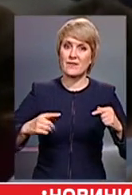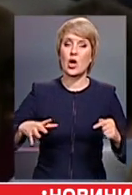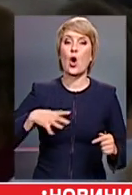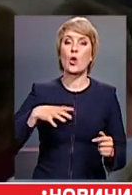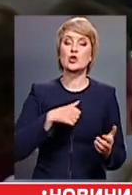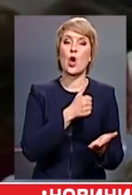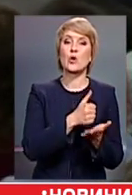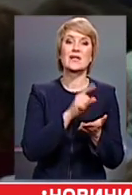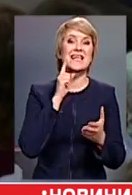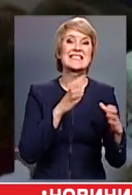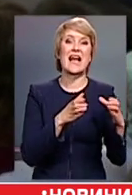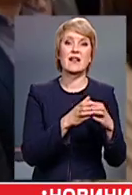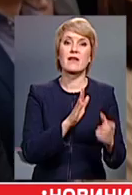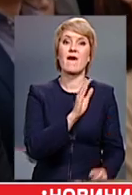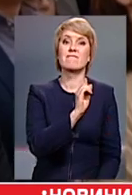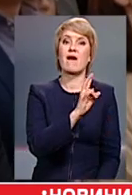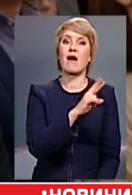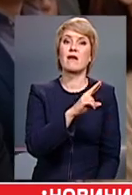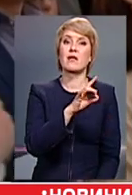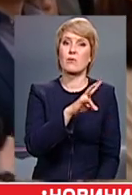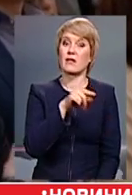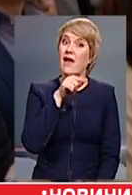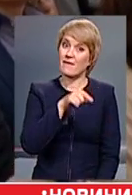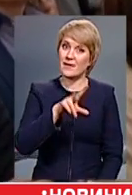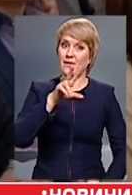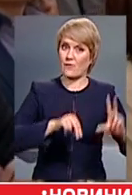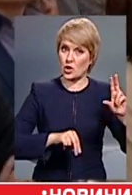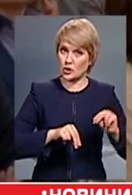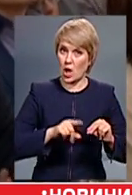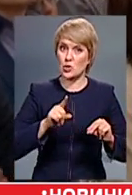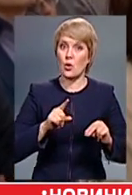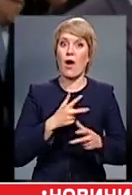Ван дер Белленом. Той, навпаки, вважає, що Австрія має бути лояльнішою до мігрантів.